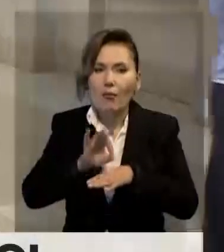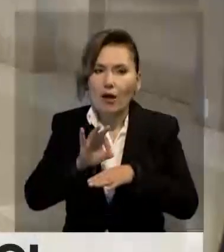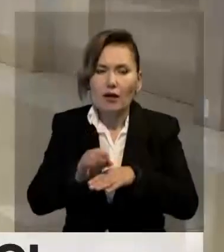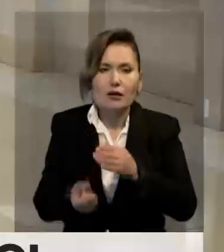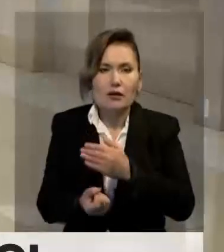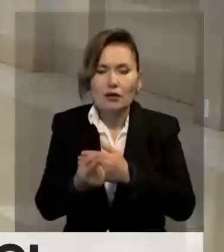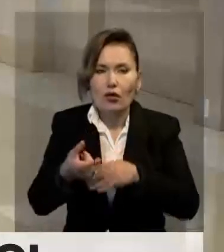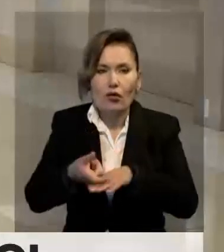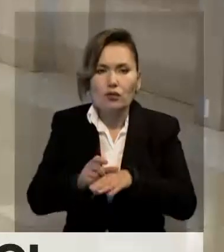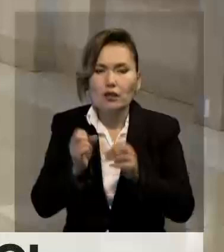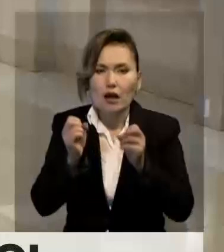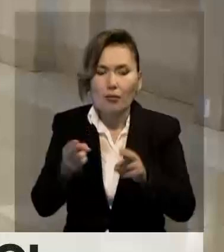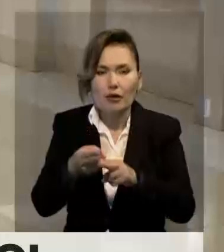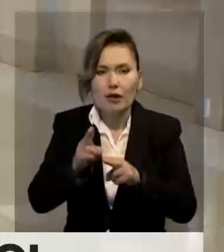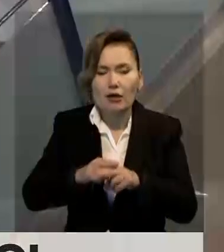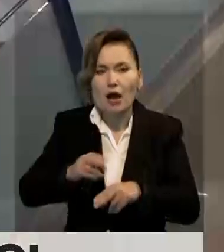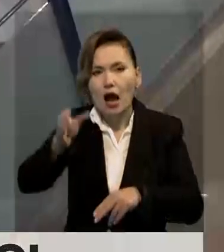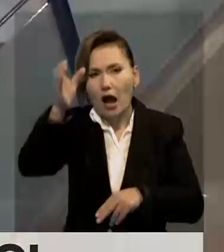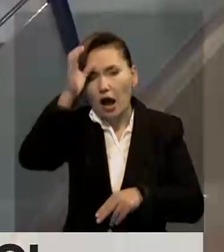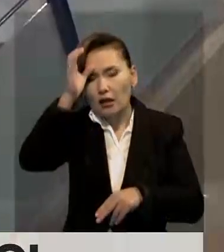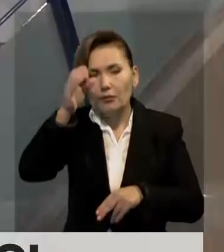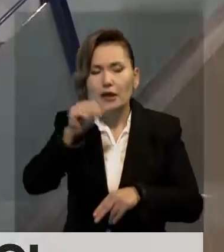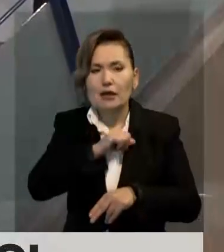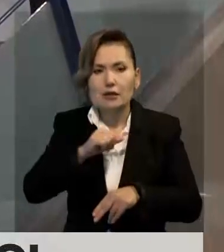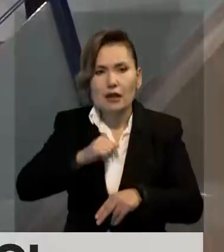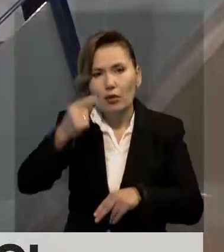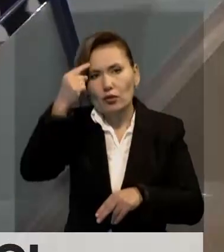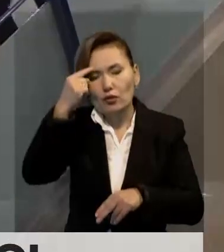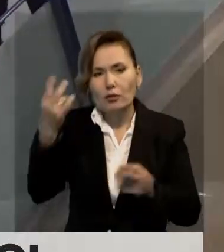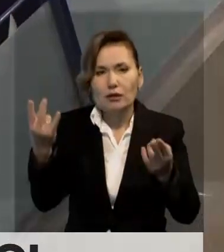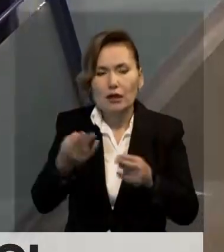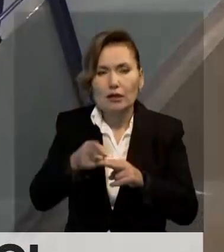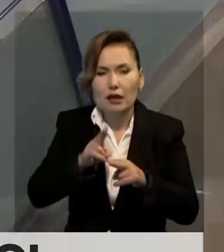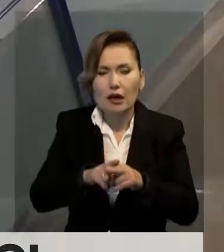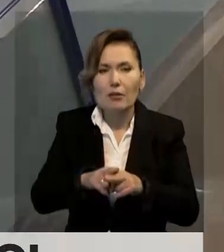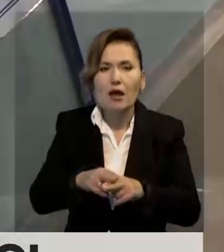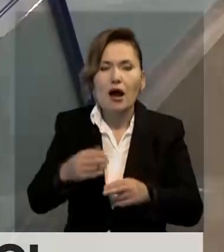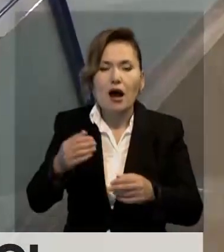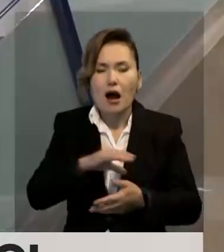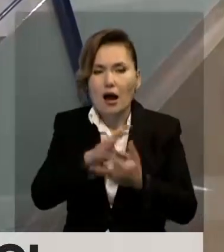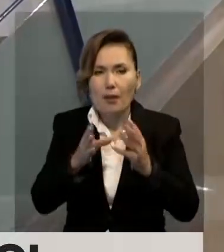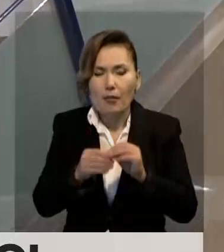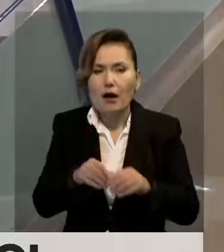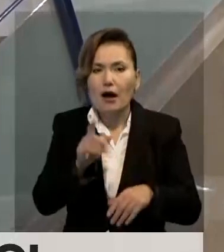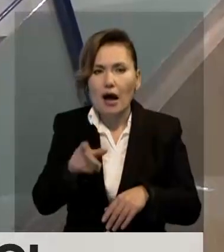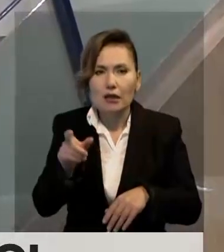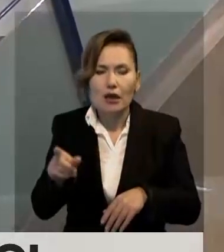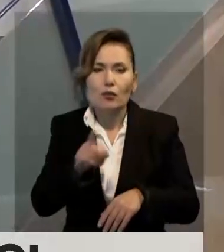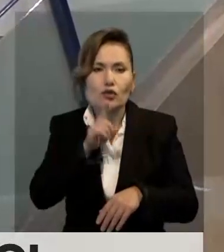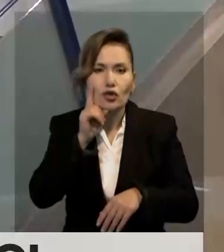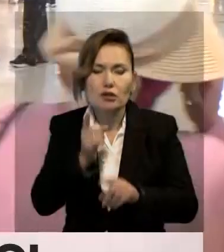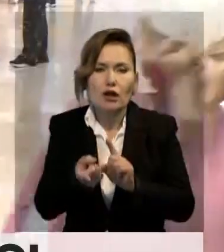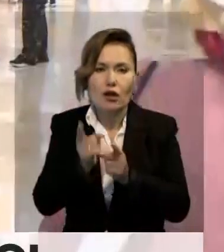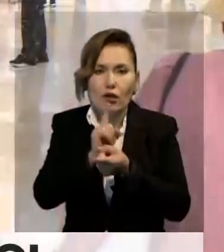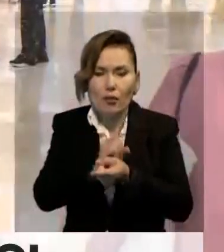Сондықтан адамға зиянсыз дәрі шығару үшін ғалымдарға бірнеше жыл қажет болуы мүмкін. Бұл адам баласы мәңгі өмір сүреді немесе әркез жас болады деген сөз